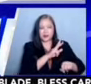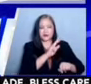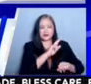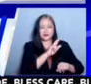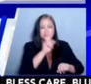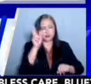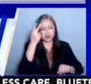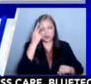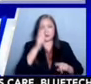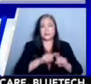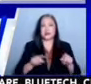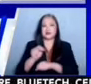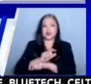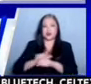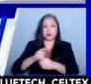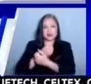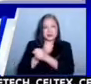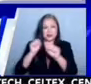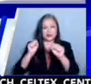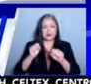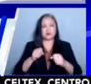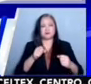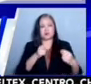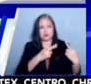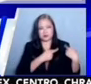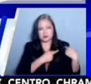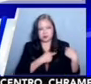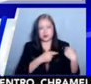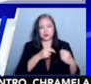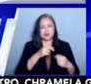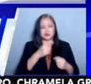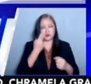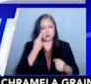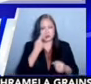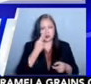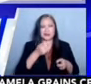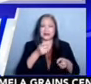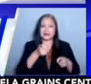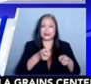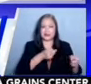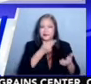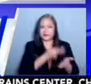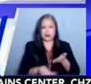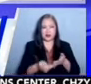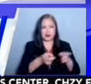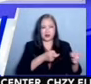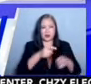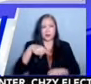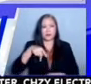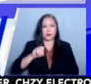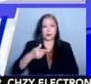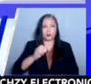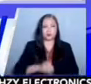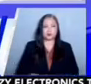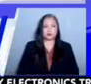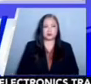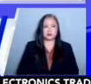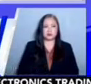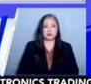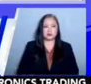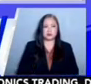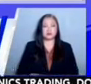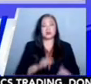accountability at tungkol sa pagkabigo na ma-regulate ang mga Pogo bagamat hindi patiyak Malamang daw na paharapin pa rin sigo sa magiging